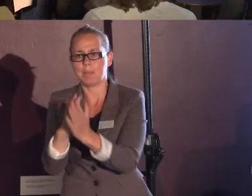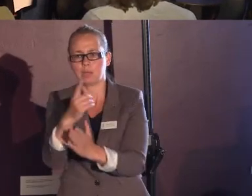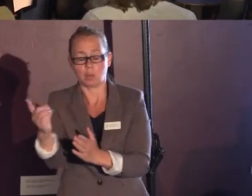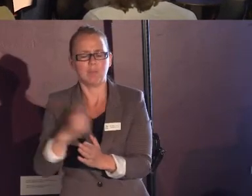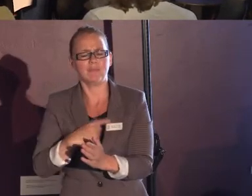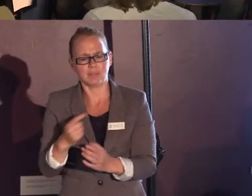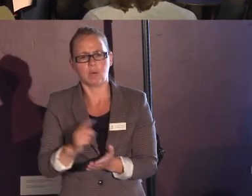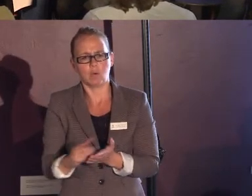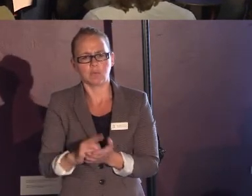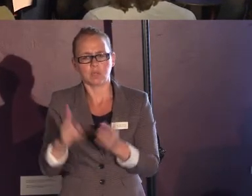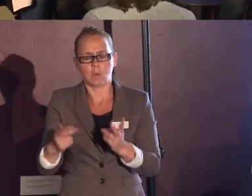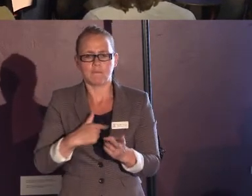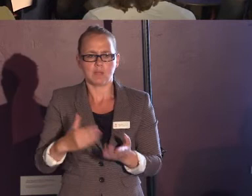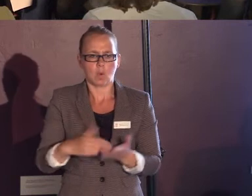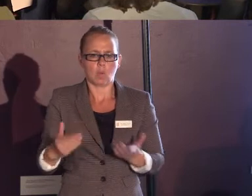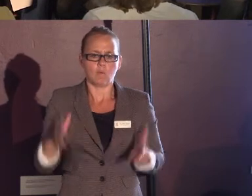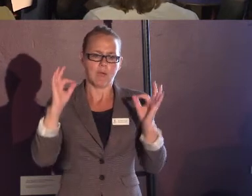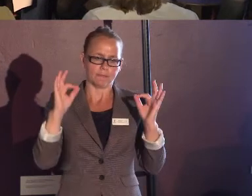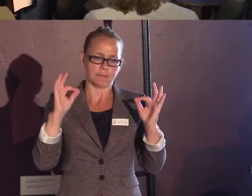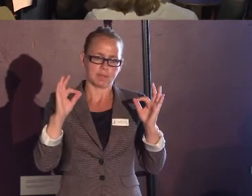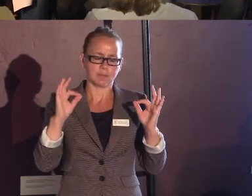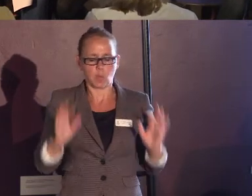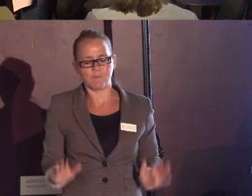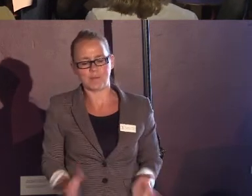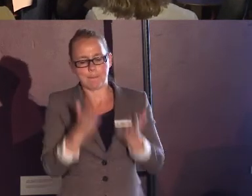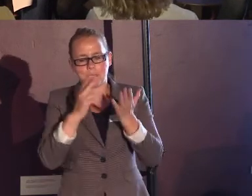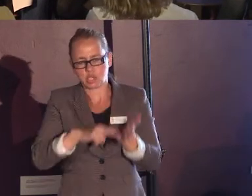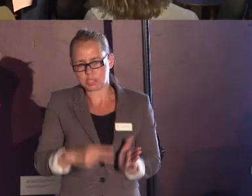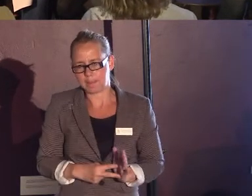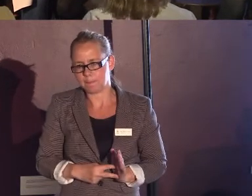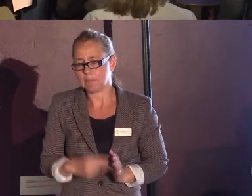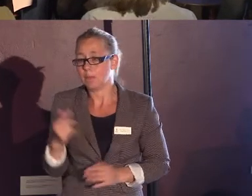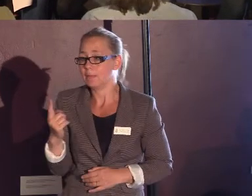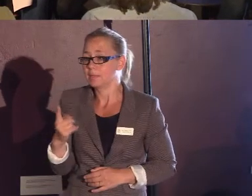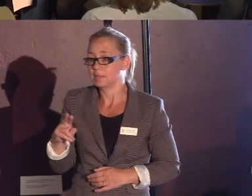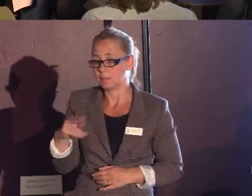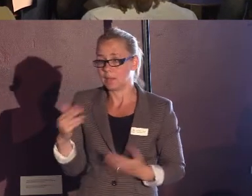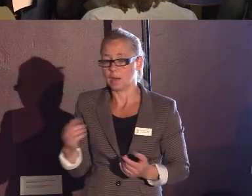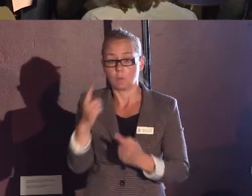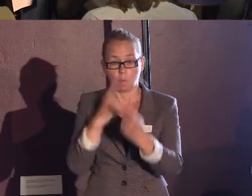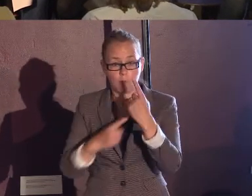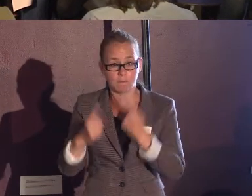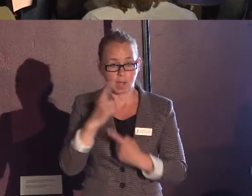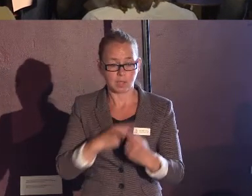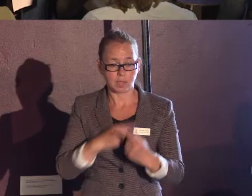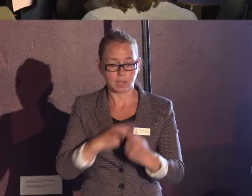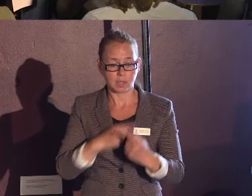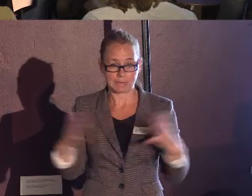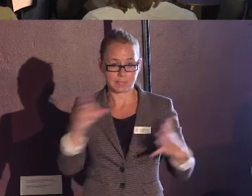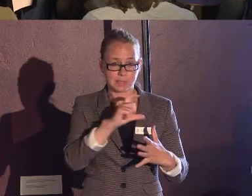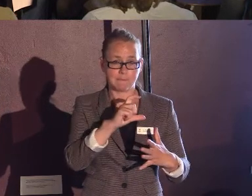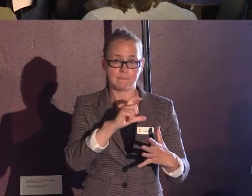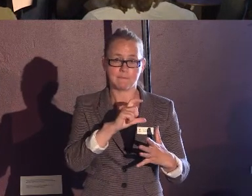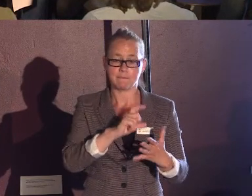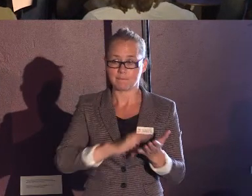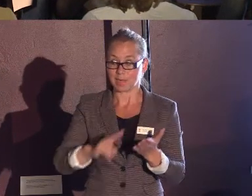till ibland som kommer för det offentliga främjande systemet. Ett exempel på det här är faktiskt konferensen som Tillväxtverket anordnar,